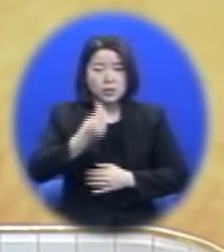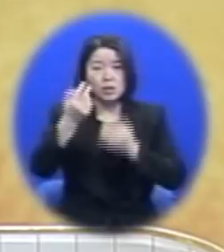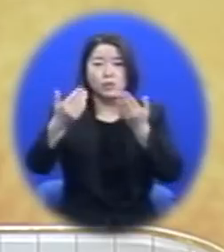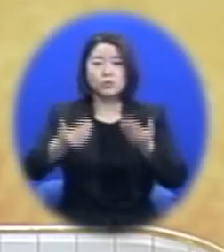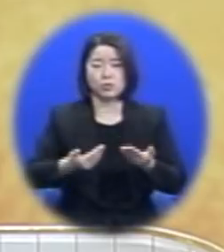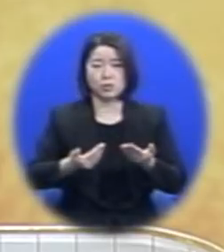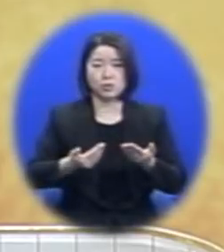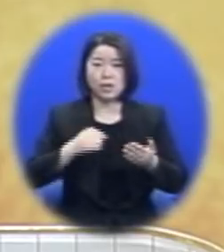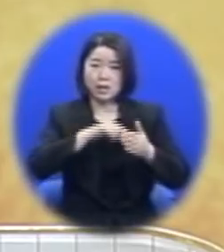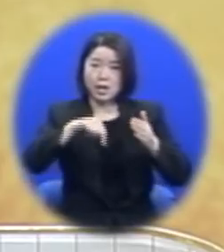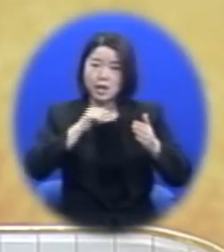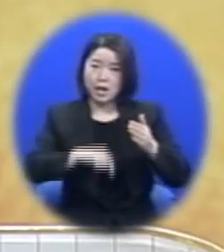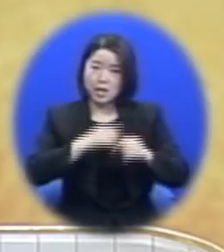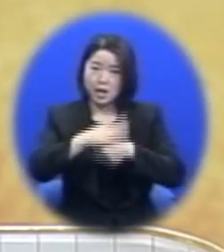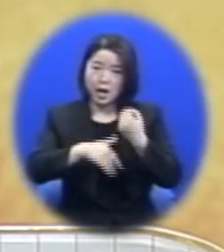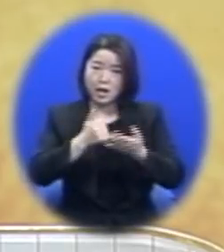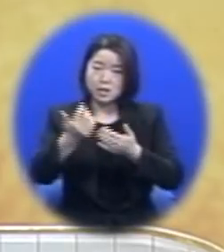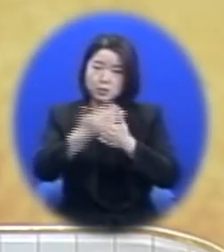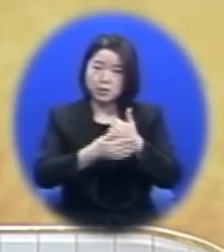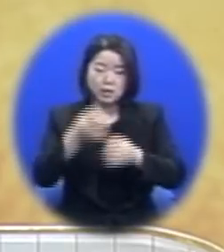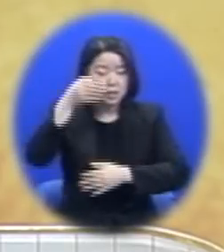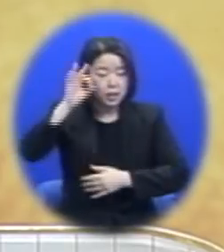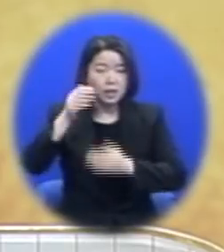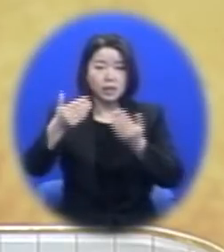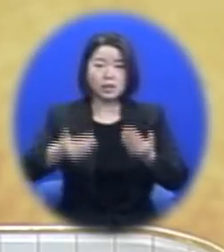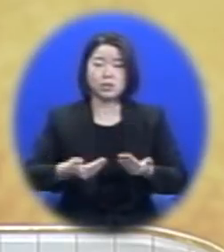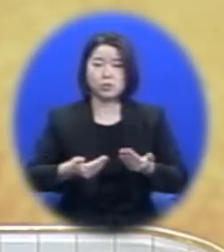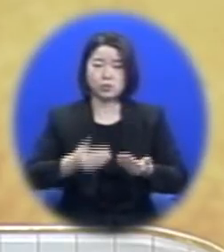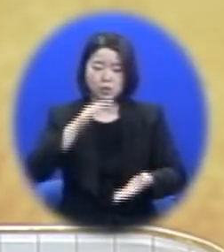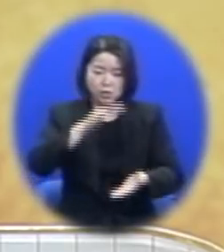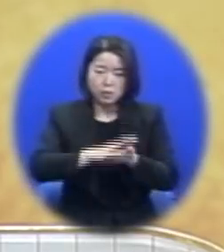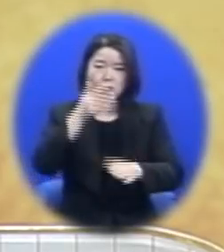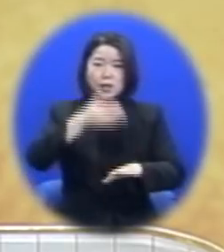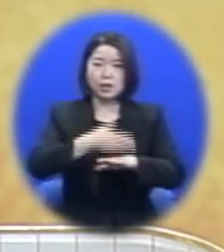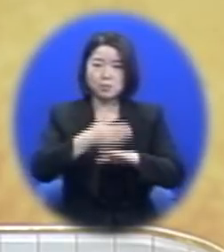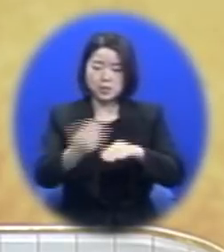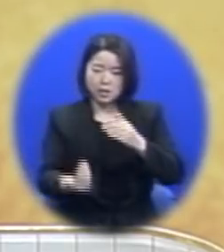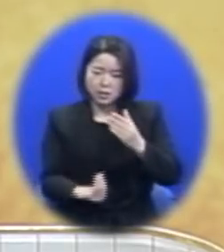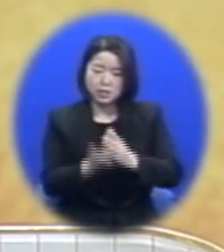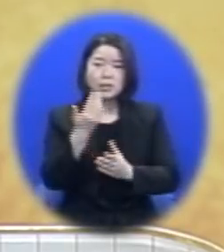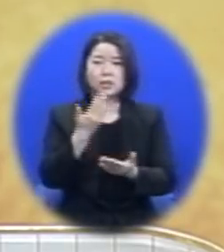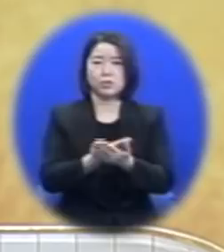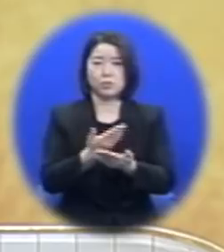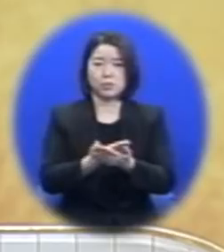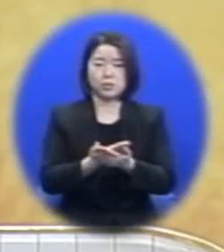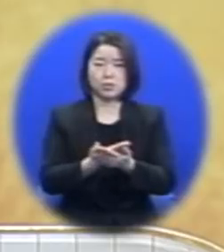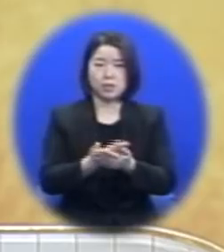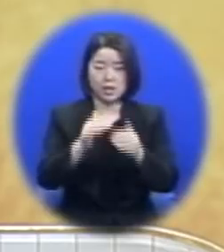안에 하나님의 은혜를 깨닫게 하시고 그리고 뜨겁게 감사를 일으켜 주옵소서.